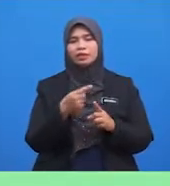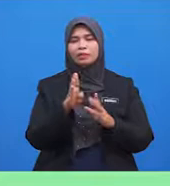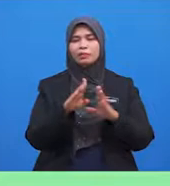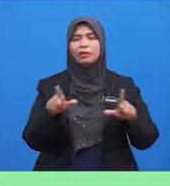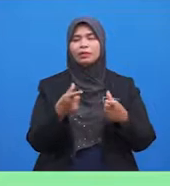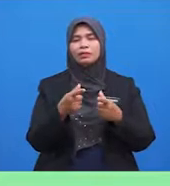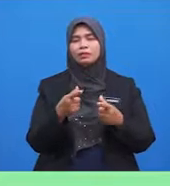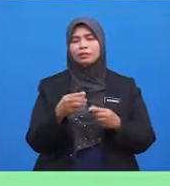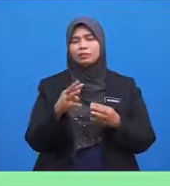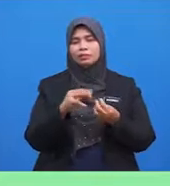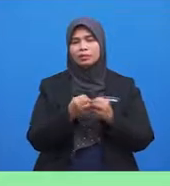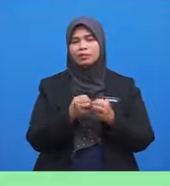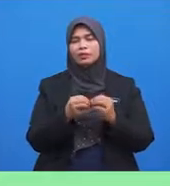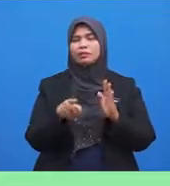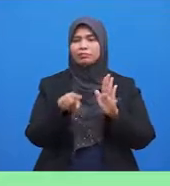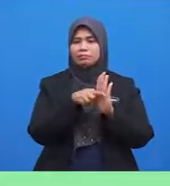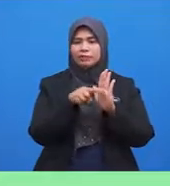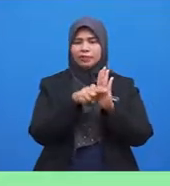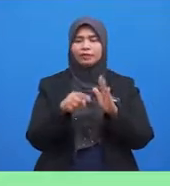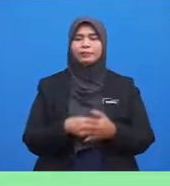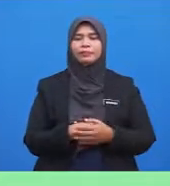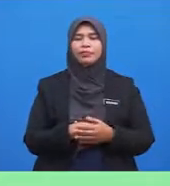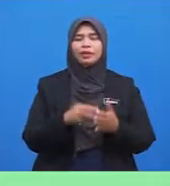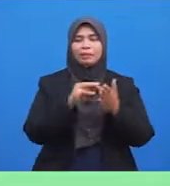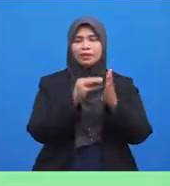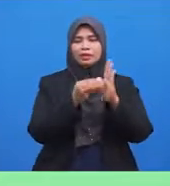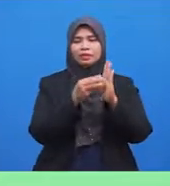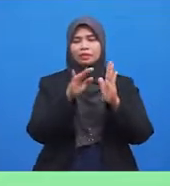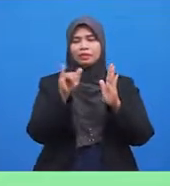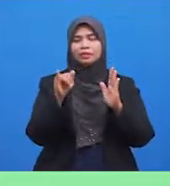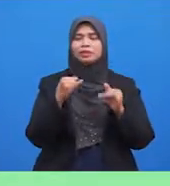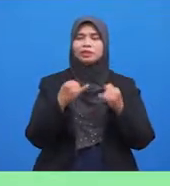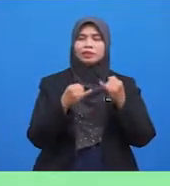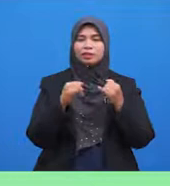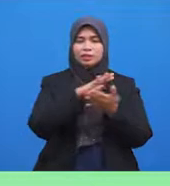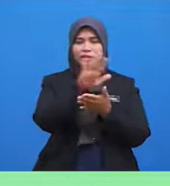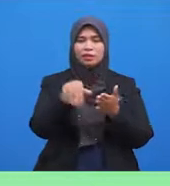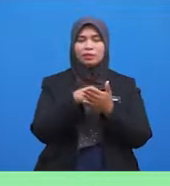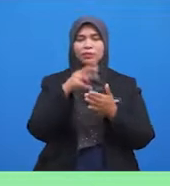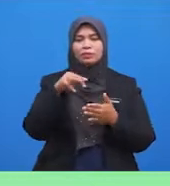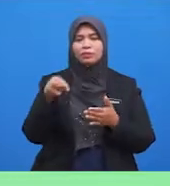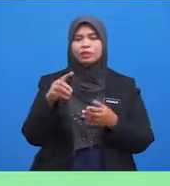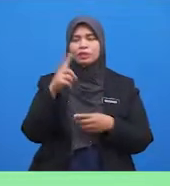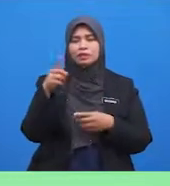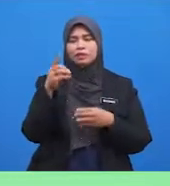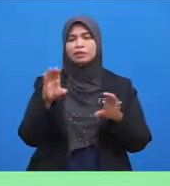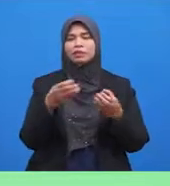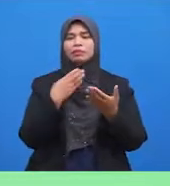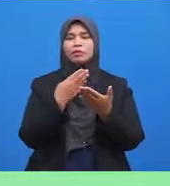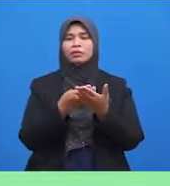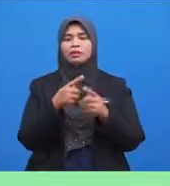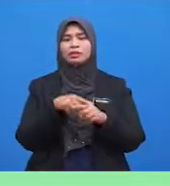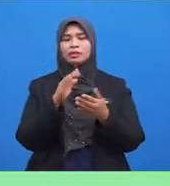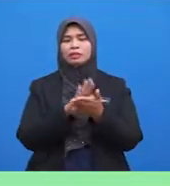pengaruh gejala negatif. Maksudnya, jika semua murid sentiasa berbuat baik di